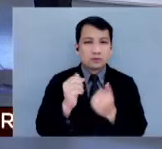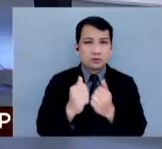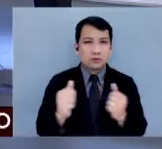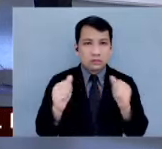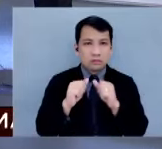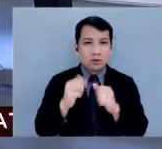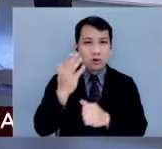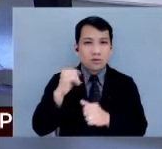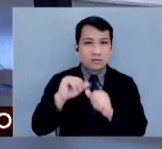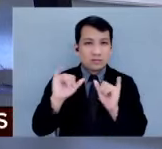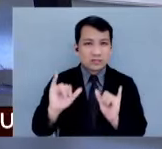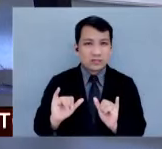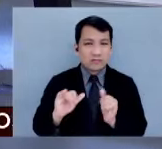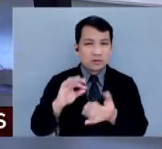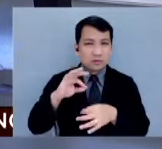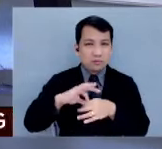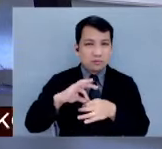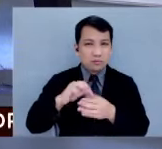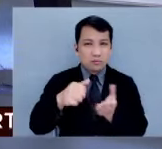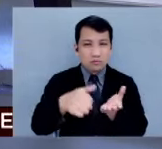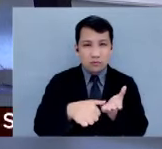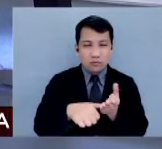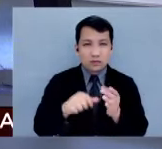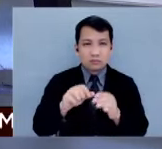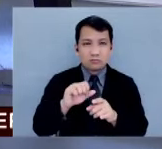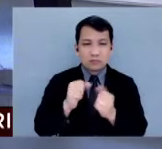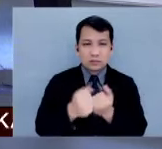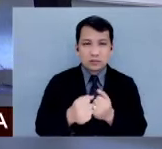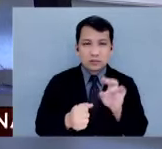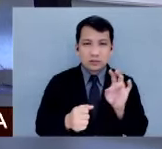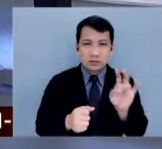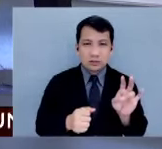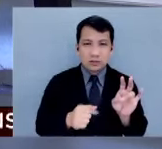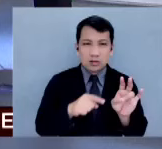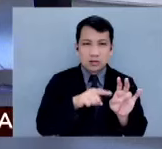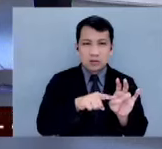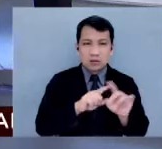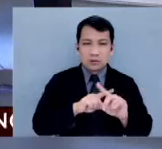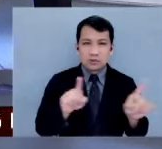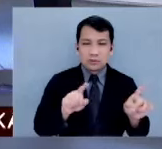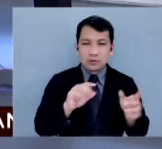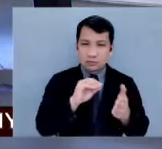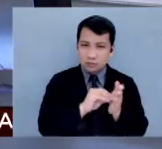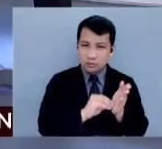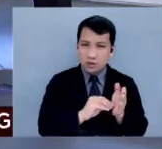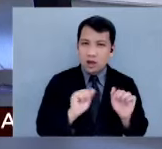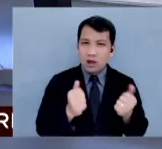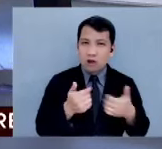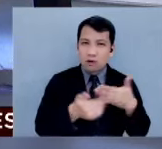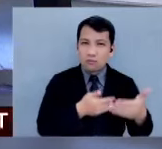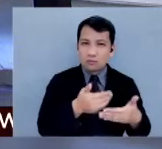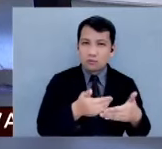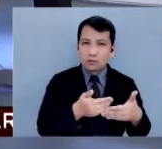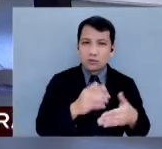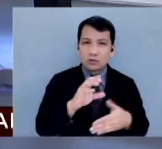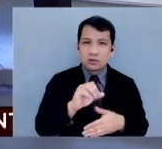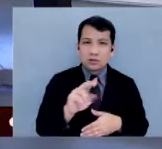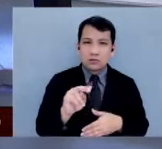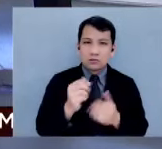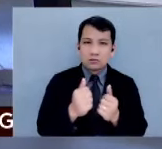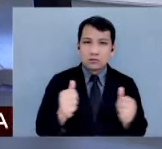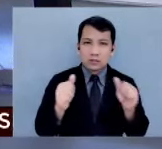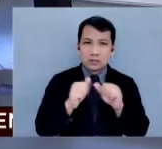botohan. Sa Article 17, Section 1 ng Constitution, hindi naman kasi nakalagay kung paano gagawin ang CONAS. Katunayan,